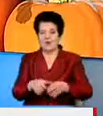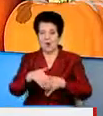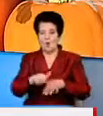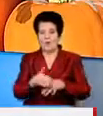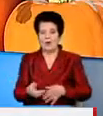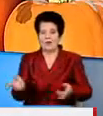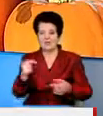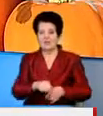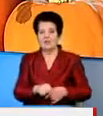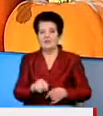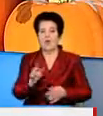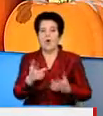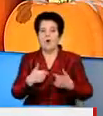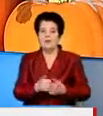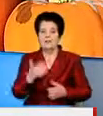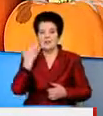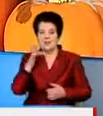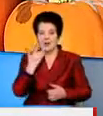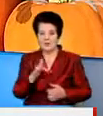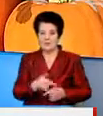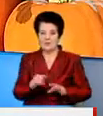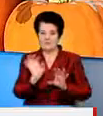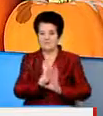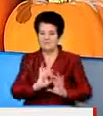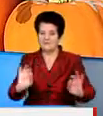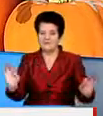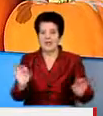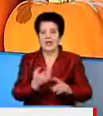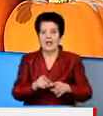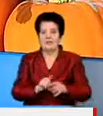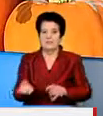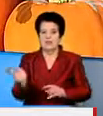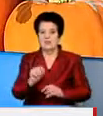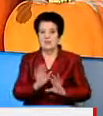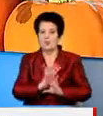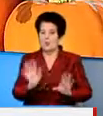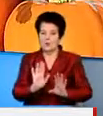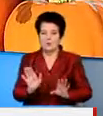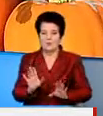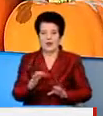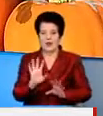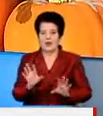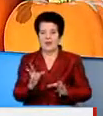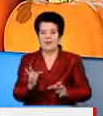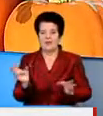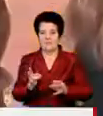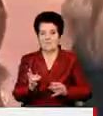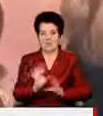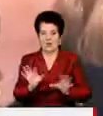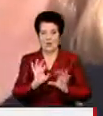anuală organizată la New York pentru a-și etala cele mai extravagante costume. Ce a ieșit nu mai are nevoie de niciun comentariu.